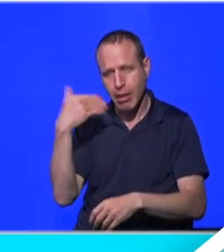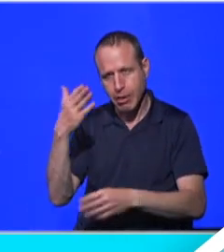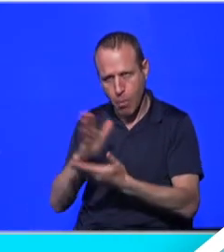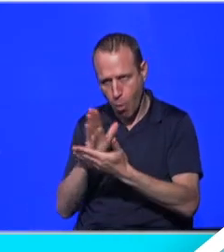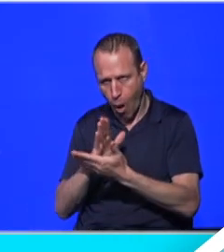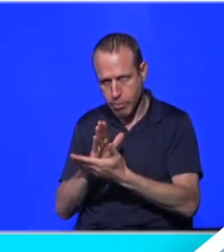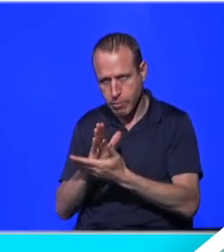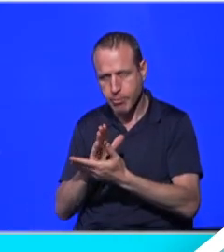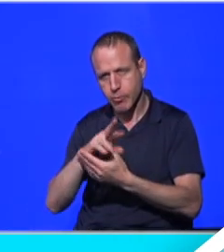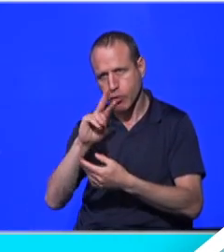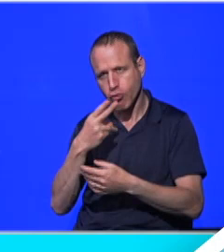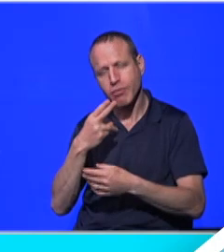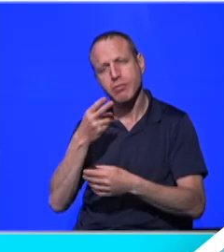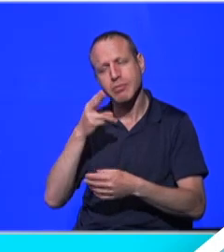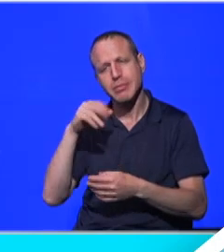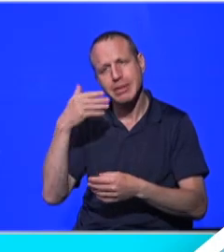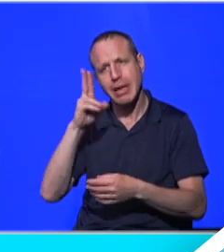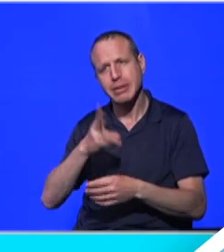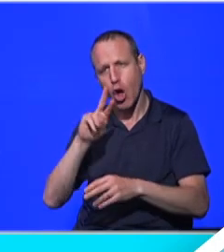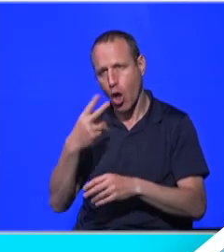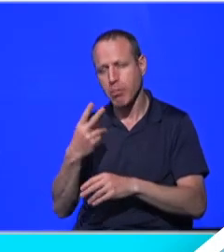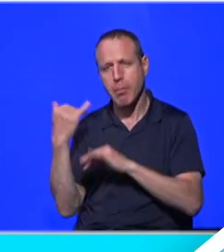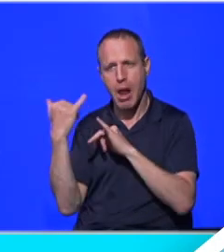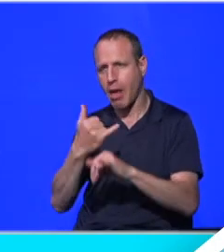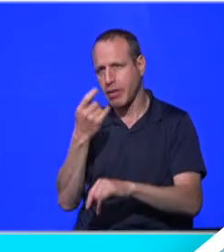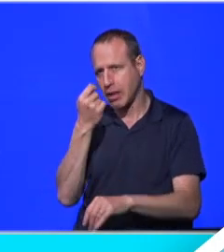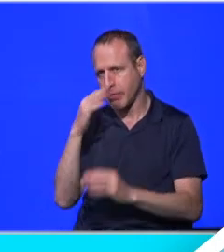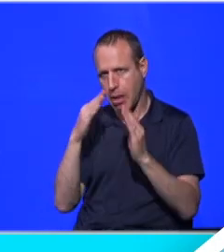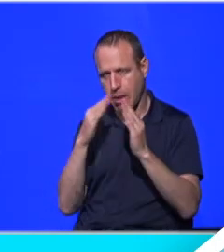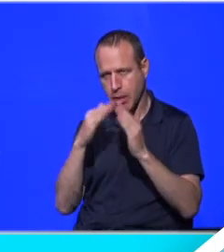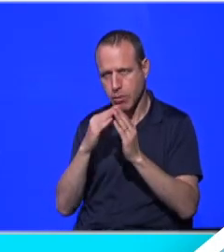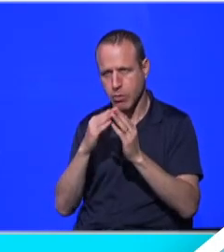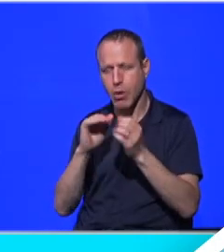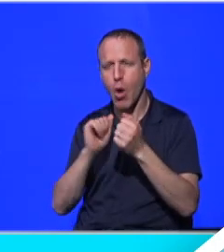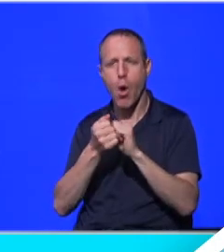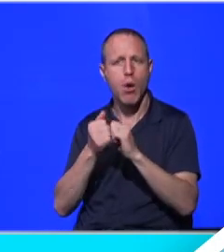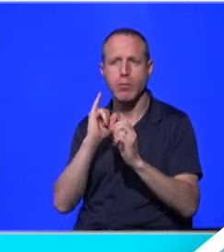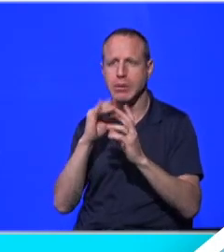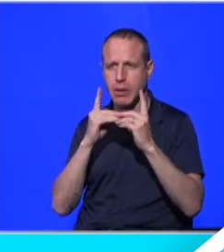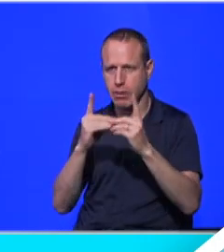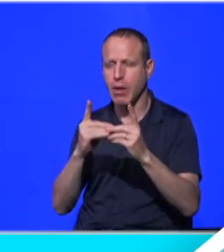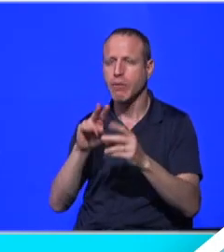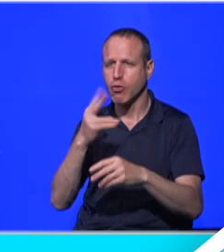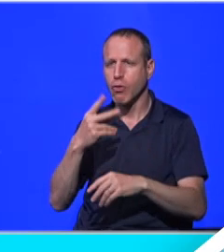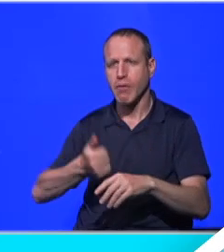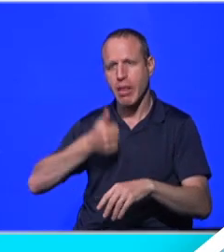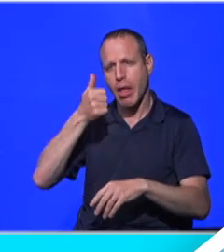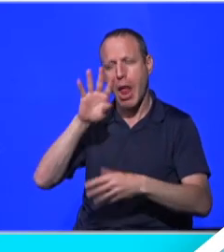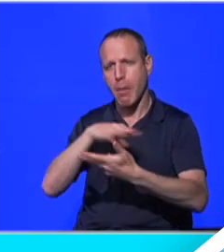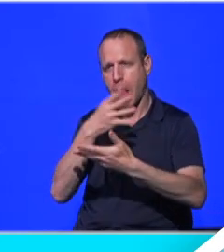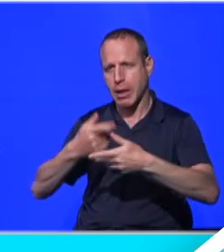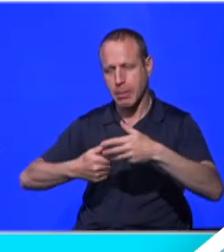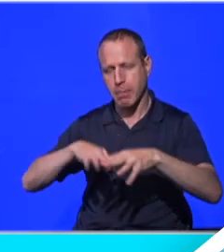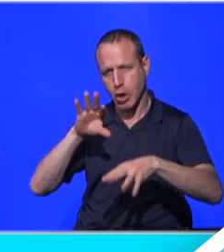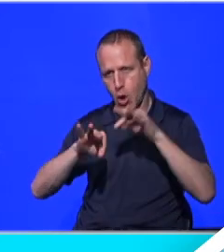ערוך, שוב, תהיה צריך עוד פעם להביא כסף מהבית או באיזשהו אופן, ושוב לנהל מערכת בחירות. זה מה שאתה